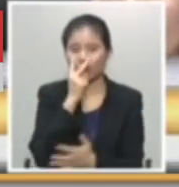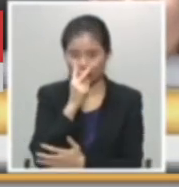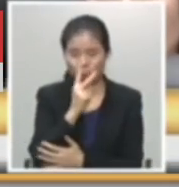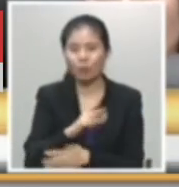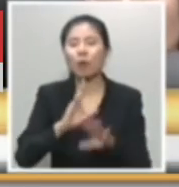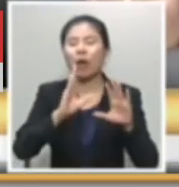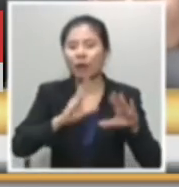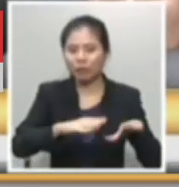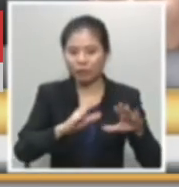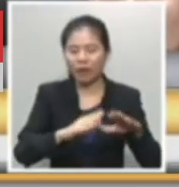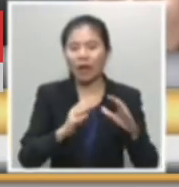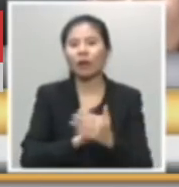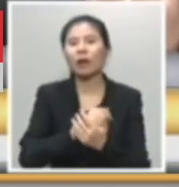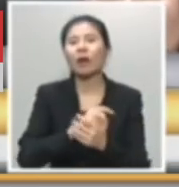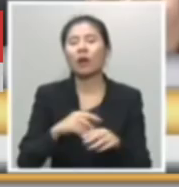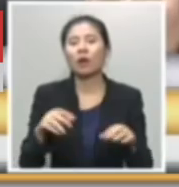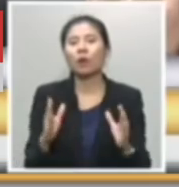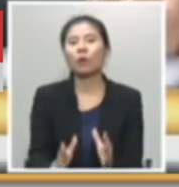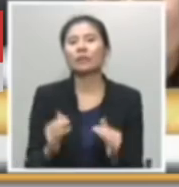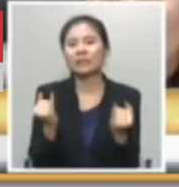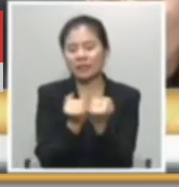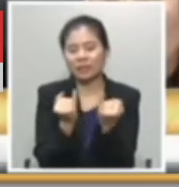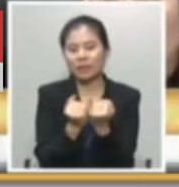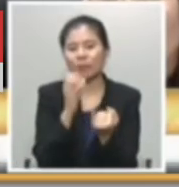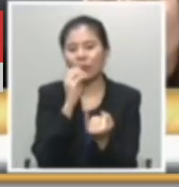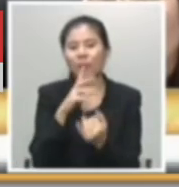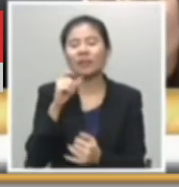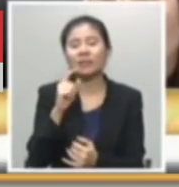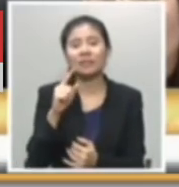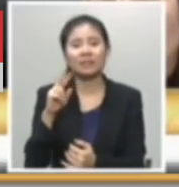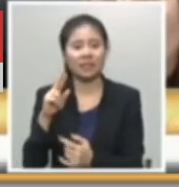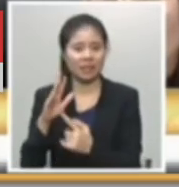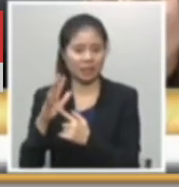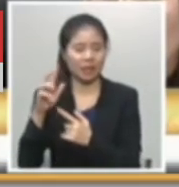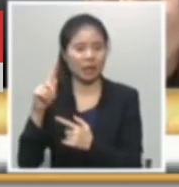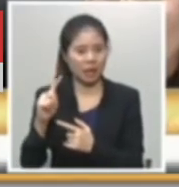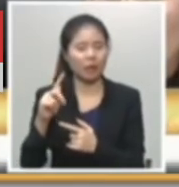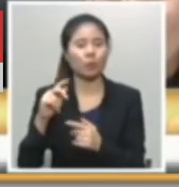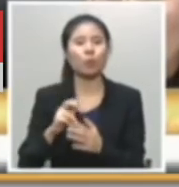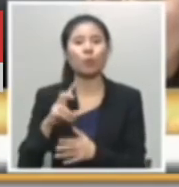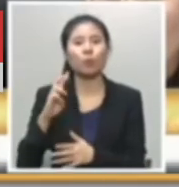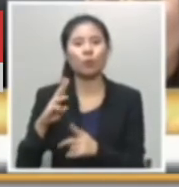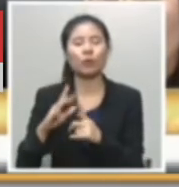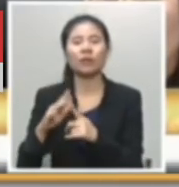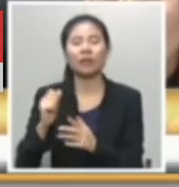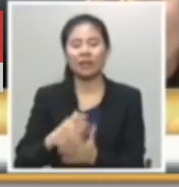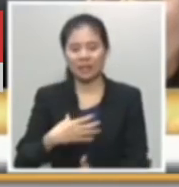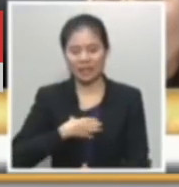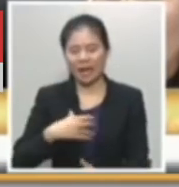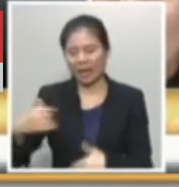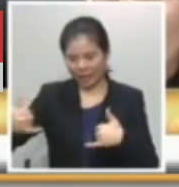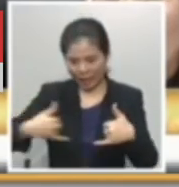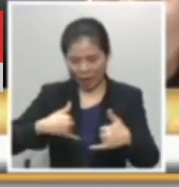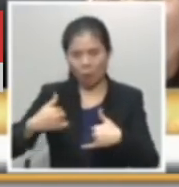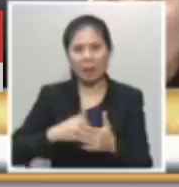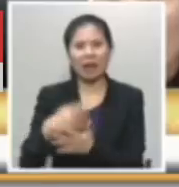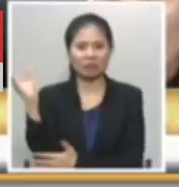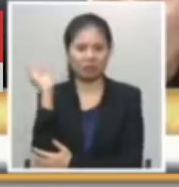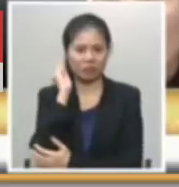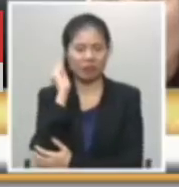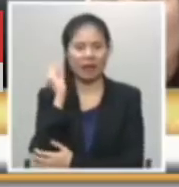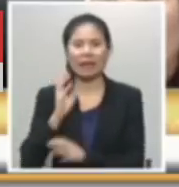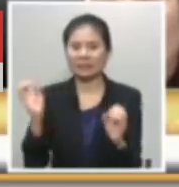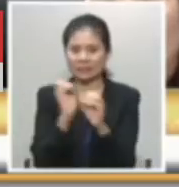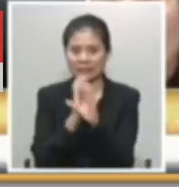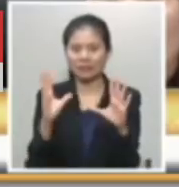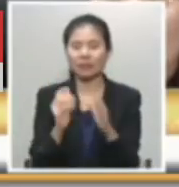ผู้ที่เกี่ยวข้องหรือคนใกล้ชิดช่วยเรียนท่านด้วยว่าสลันวุฒิพูดแล้วเดี๋ยวนี้อยากให้มาฟังนะฮะฟังชัดๆเลย